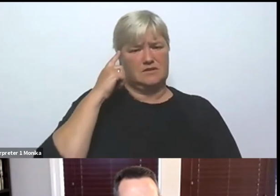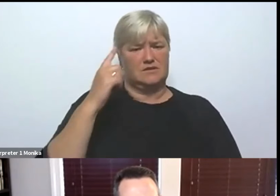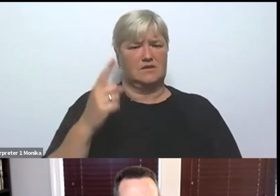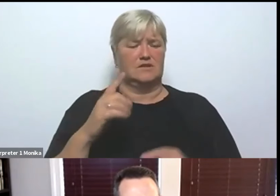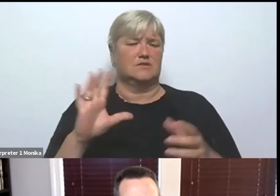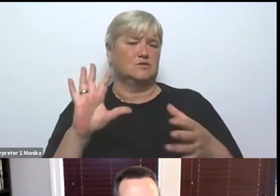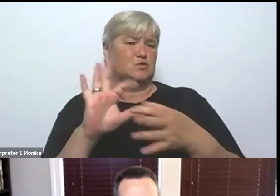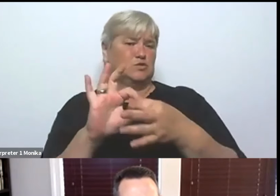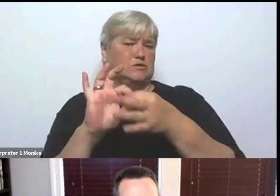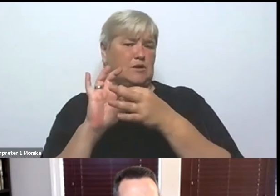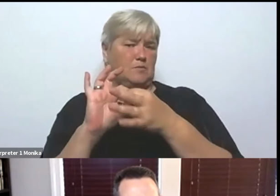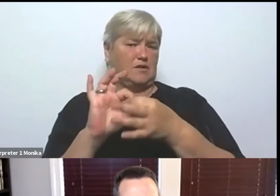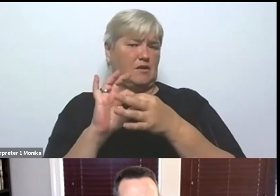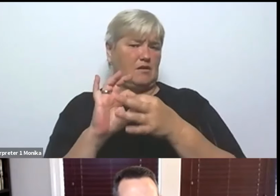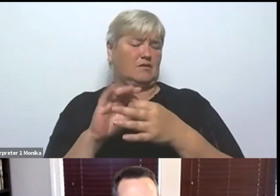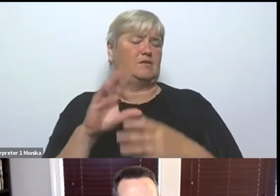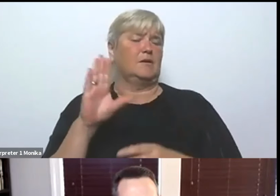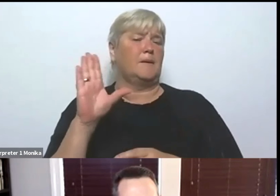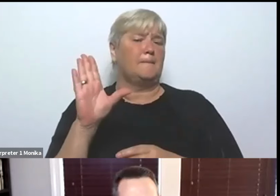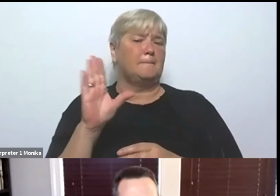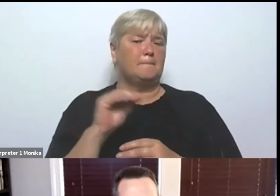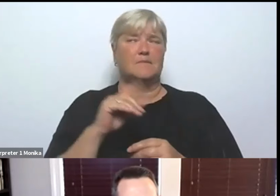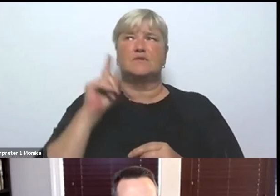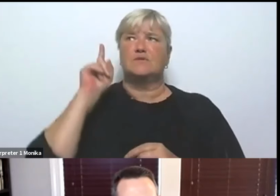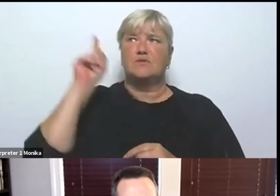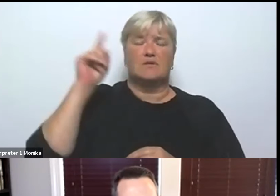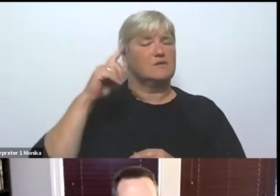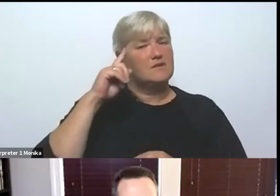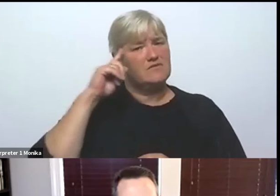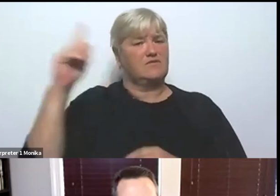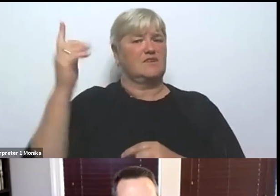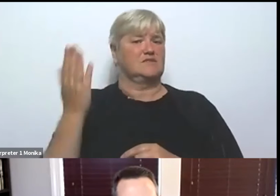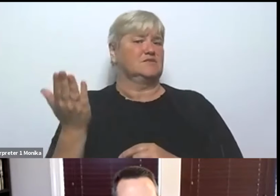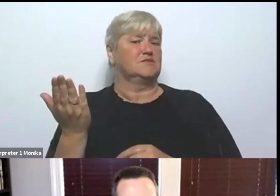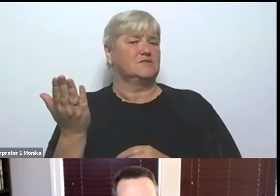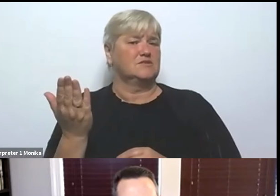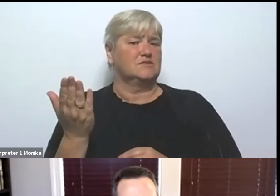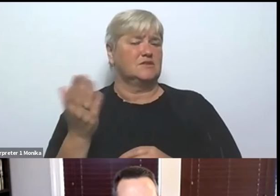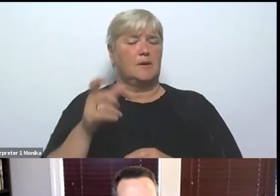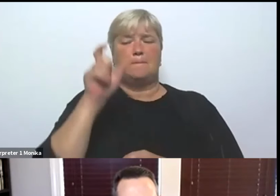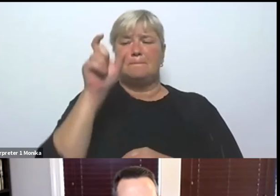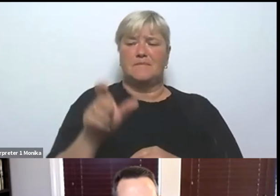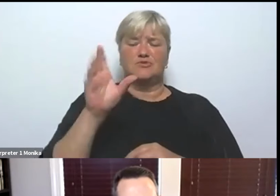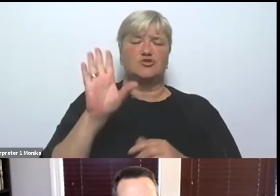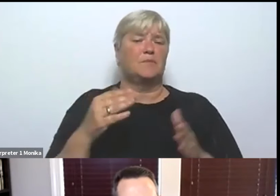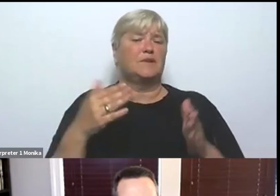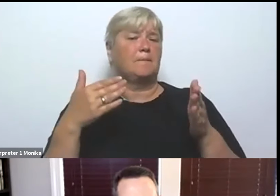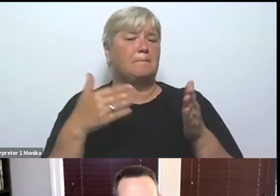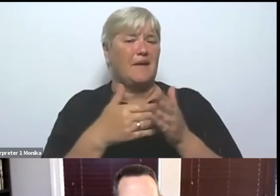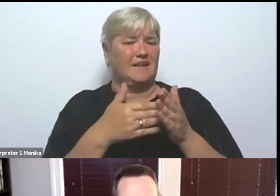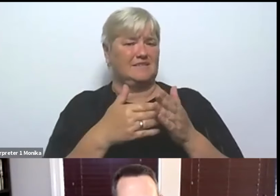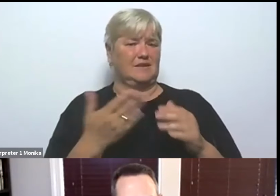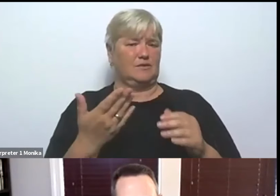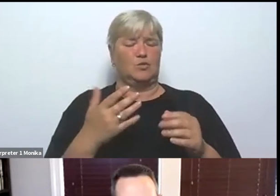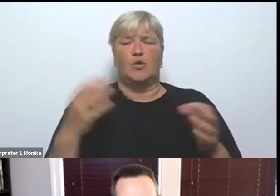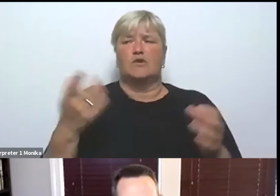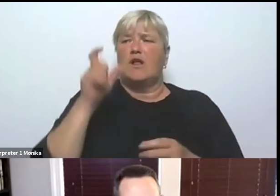zusammen mit dem, dass man erkannt hat, dass Menschen mit Behinderungen bzw. Menschen, die auf